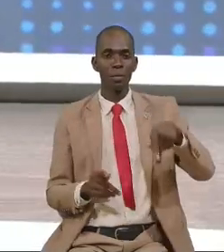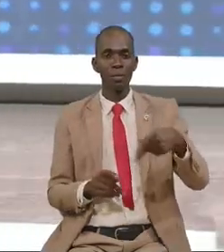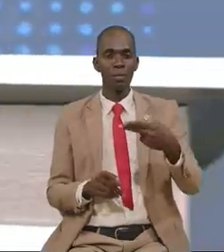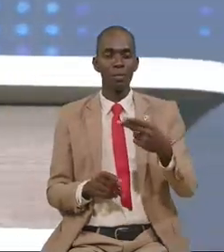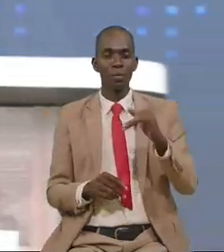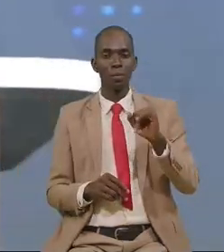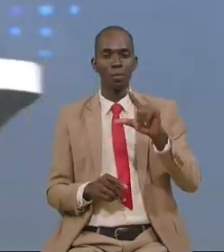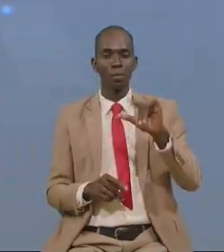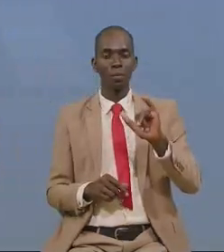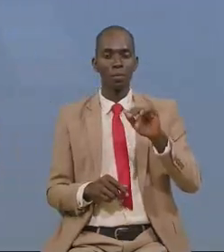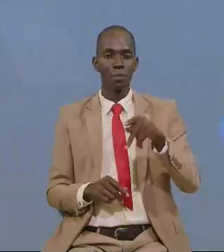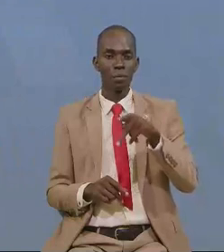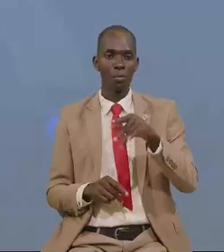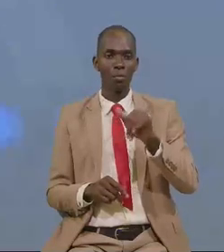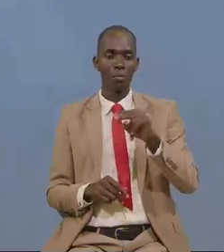Philippiens 3, verset 10.